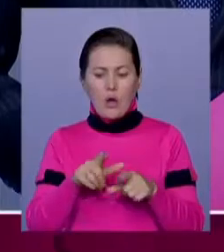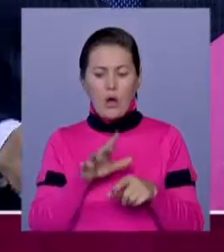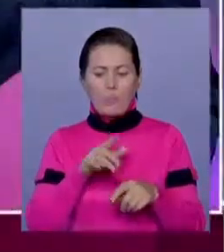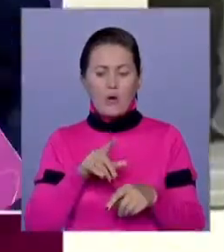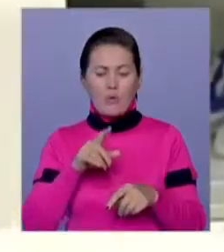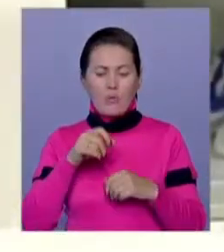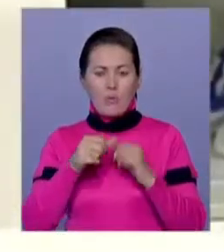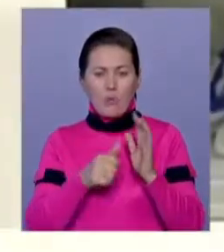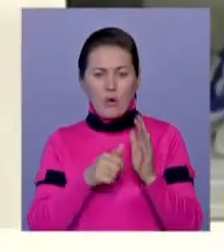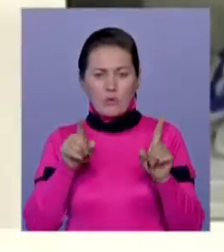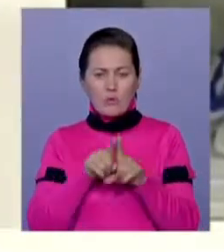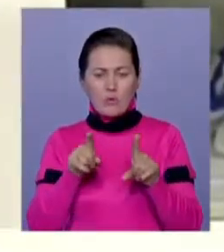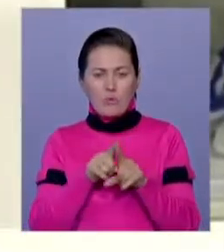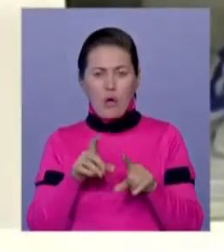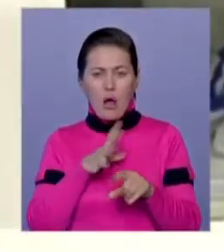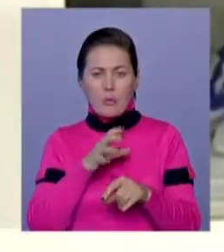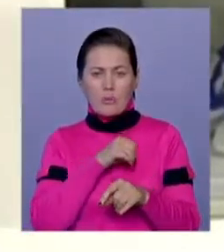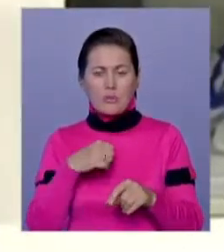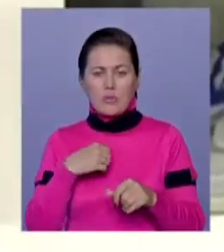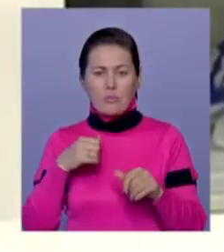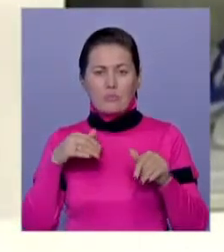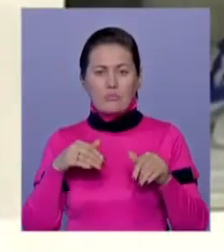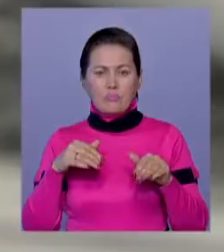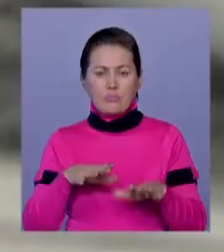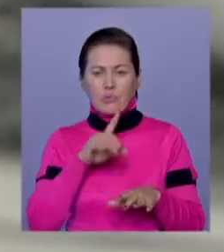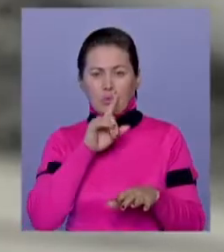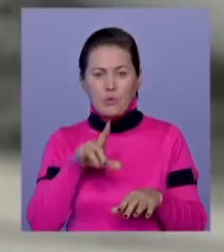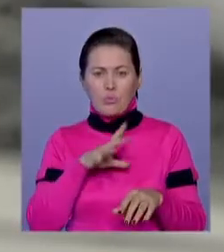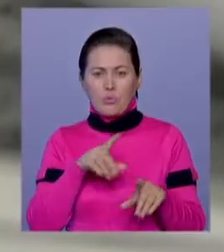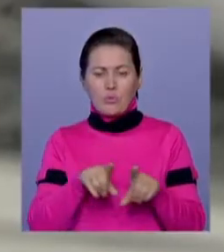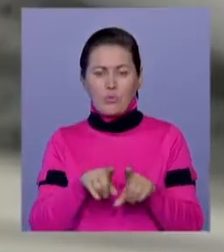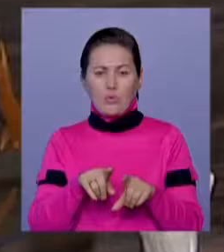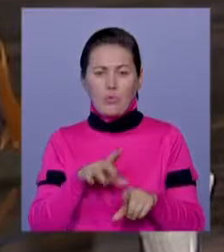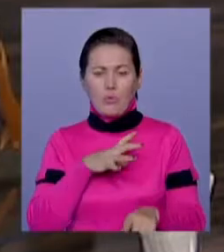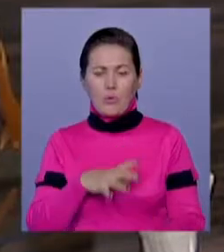бойжеткендер тағдыр шешті шешімді өзінше қабылдауға мүмкіндік береді дейді.